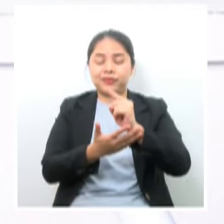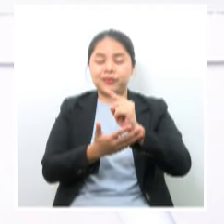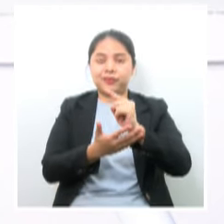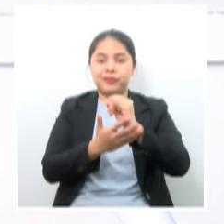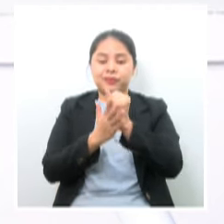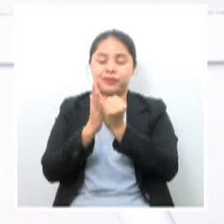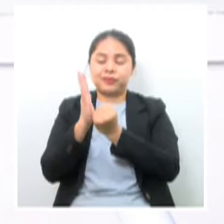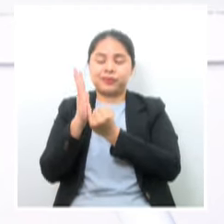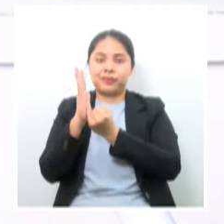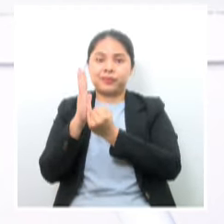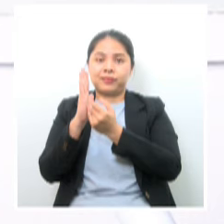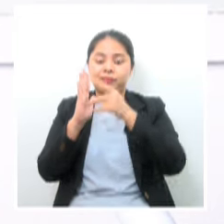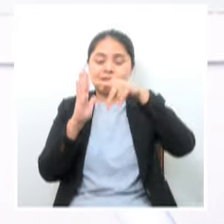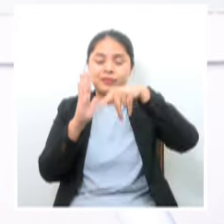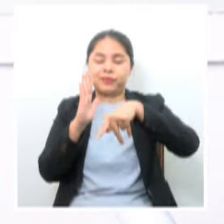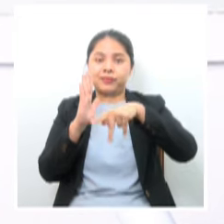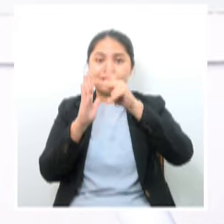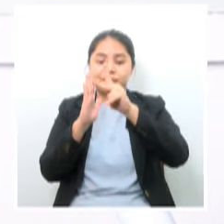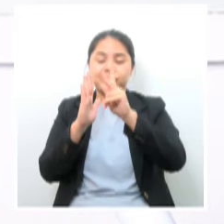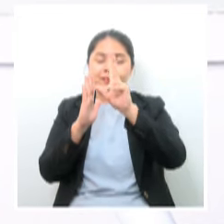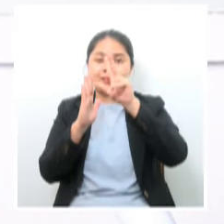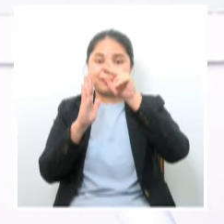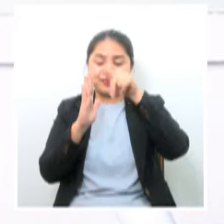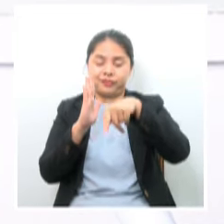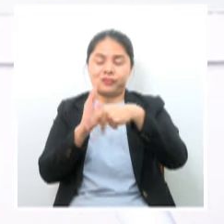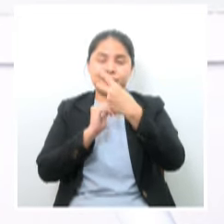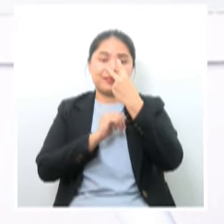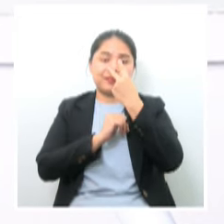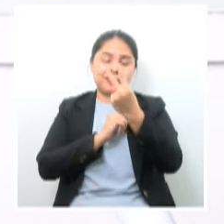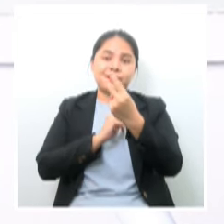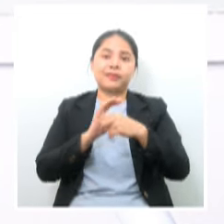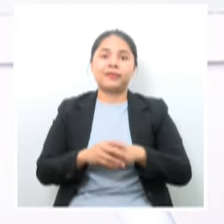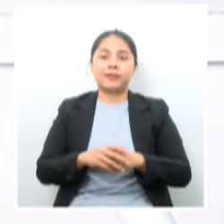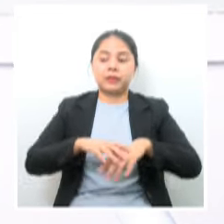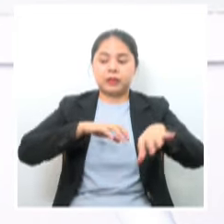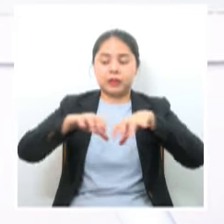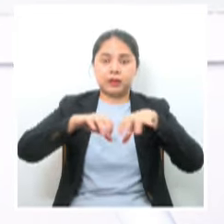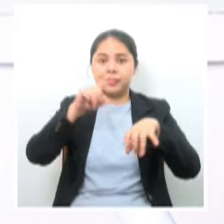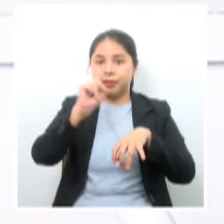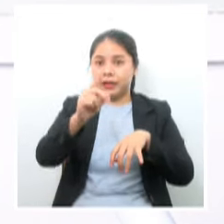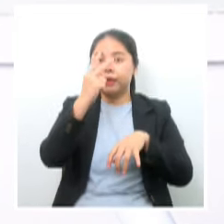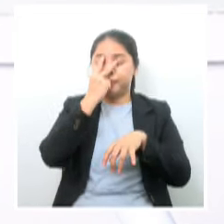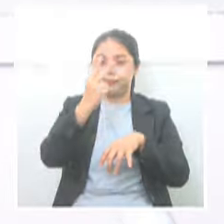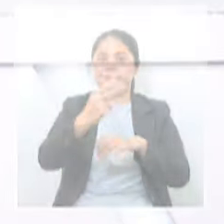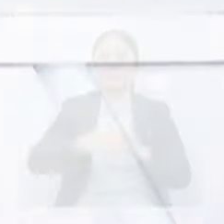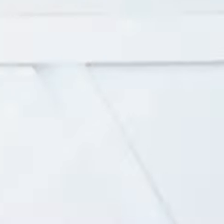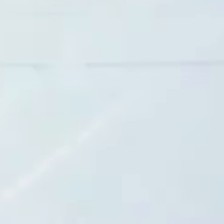2จังหวัดกำแพงเพชรสังกัดสำนักงานเขตพื้นที่การศึกษามัธยมศึกษากำแพงเพชรจะเป็นอย่างไรไปติดตามรับชมกัน